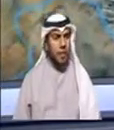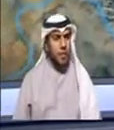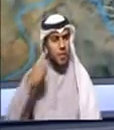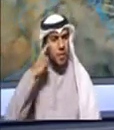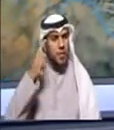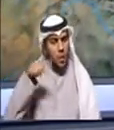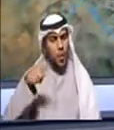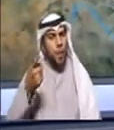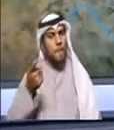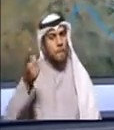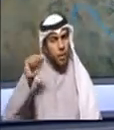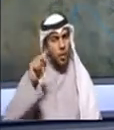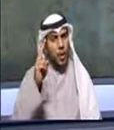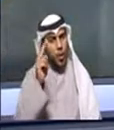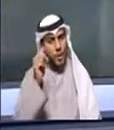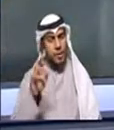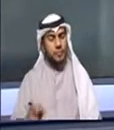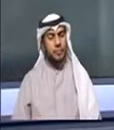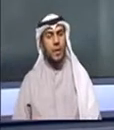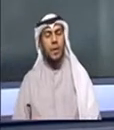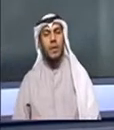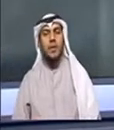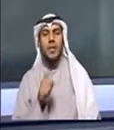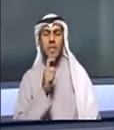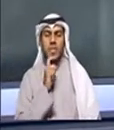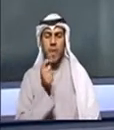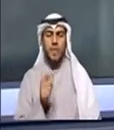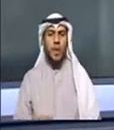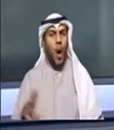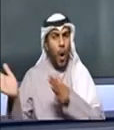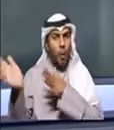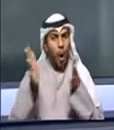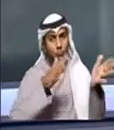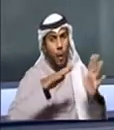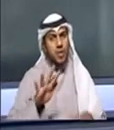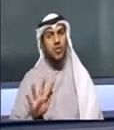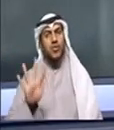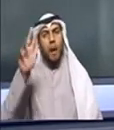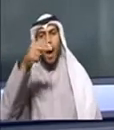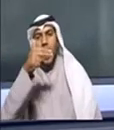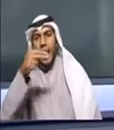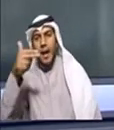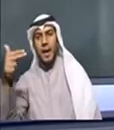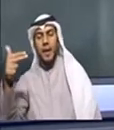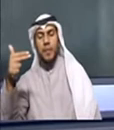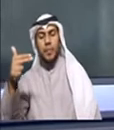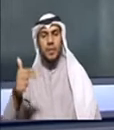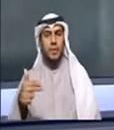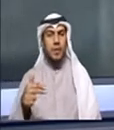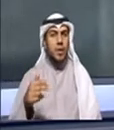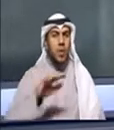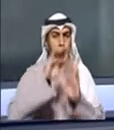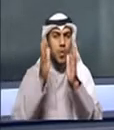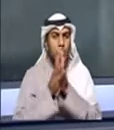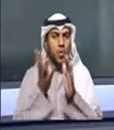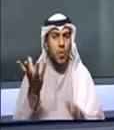اليوم مباشر لكن مرتفع جوي ضعيف الرياح متقلبه الاتجاه شماليه غربيه بين الحين والاخر الى